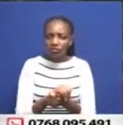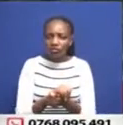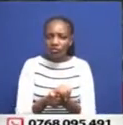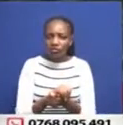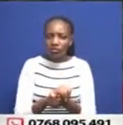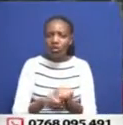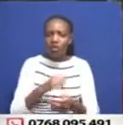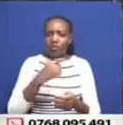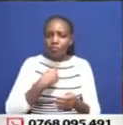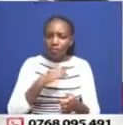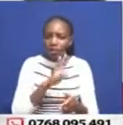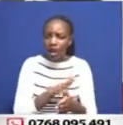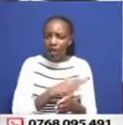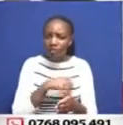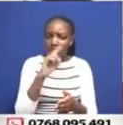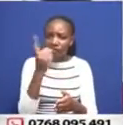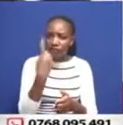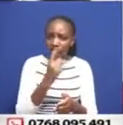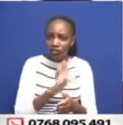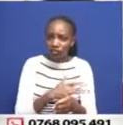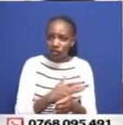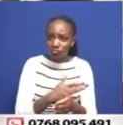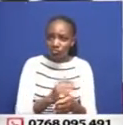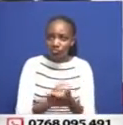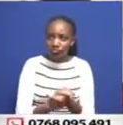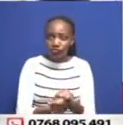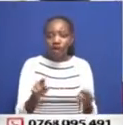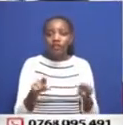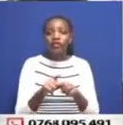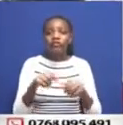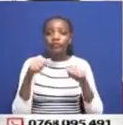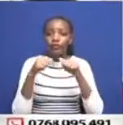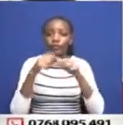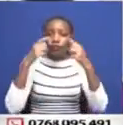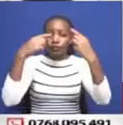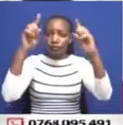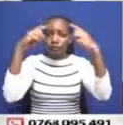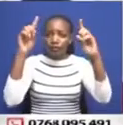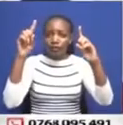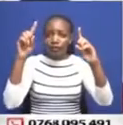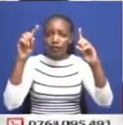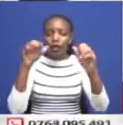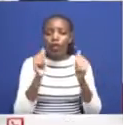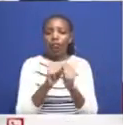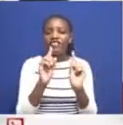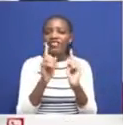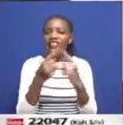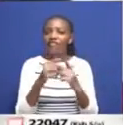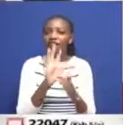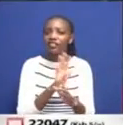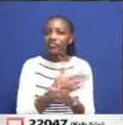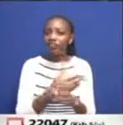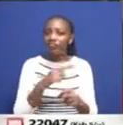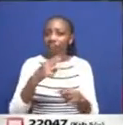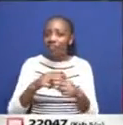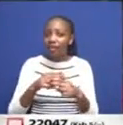nikaimba wimbo wangu wa kwanza. Nyota yake ilizidi kung'aa na akatunga nyimbo mbalimbali zikiwa ni pamoja na Angelica.